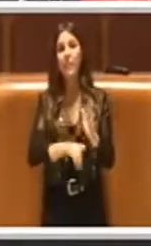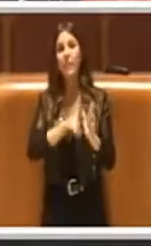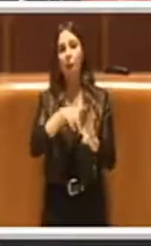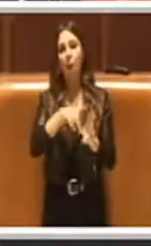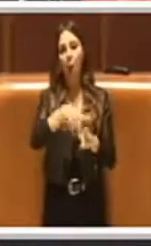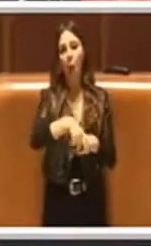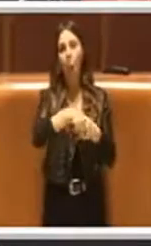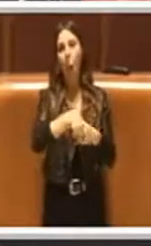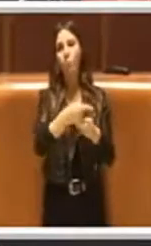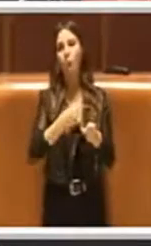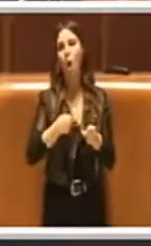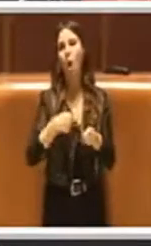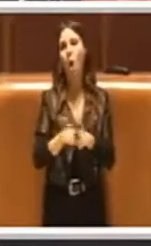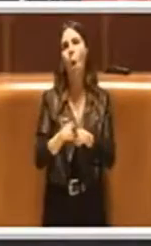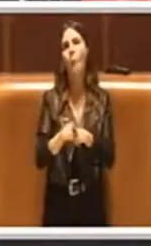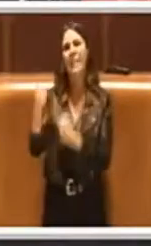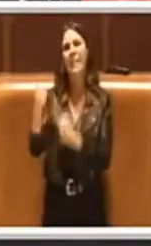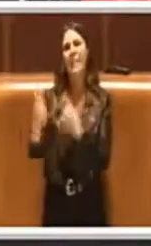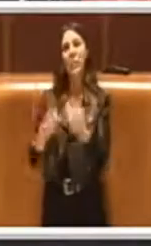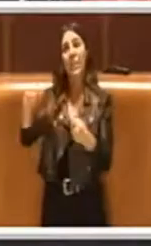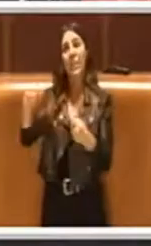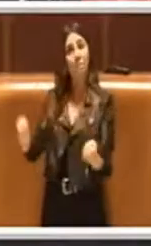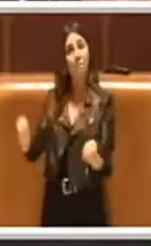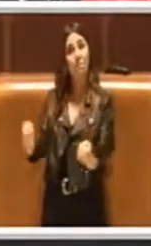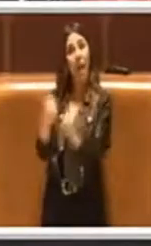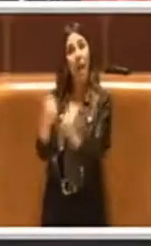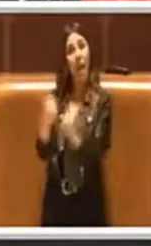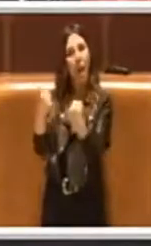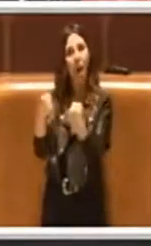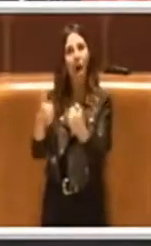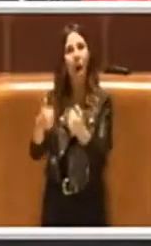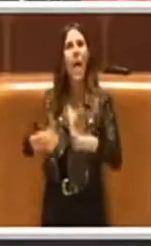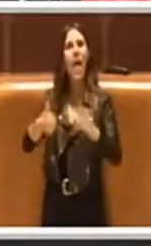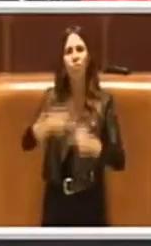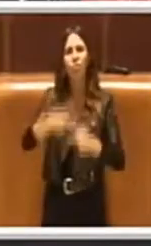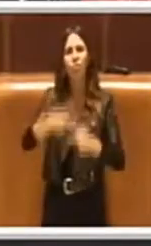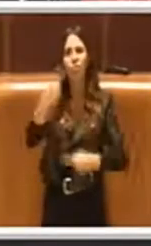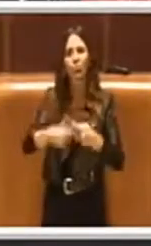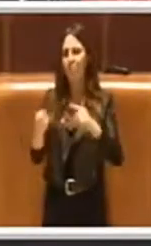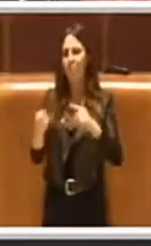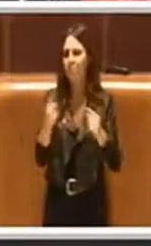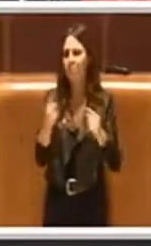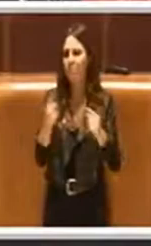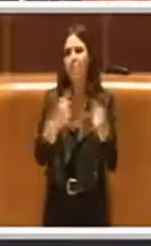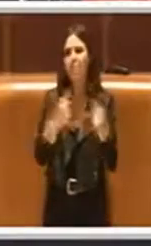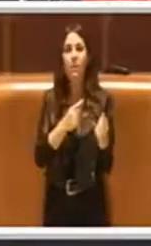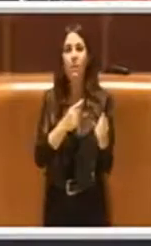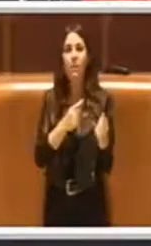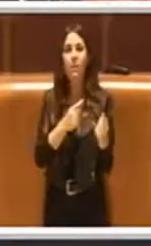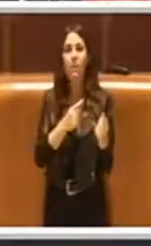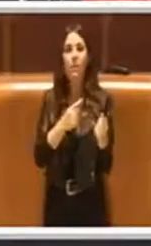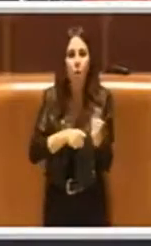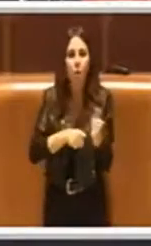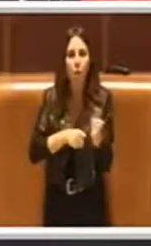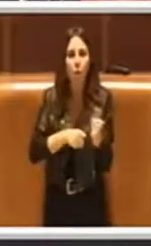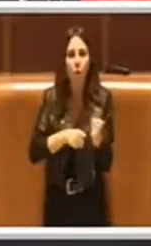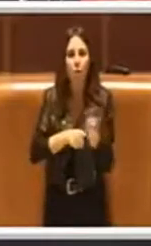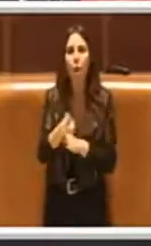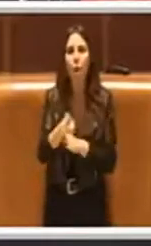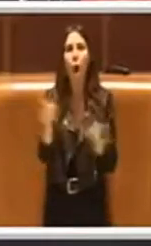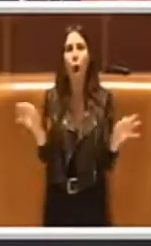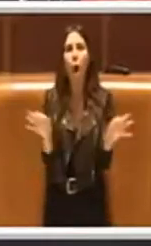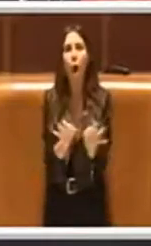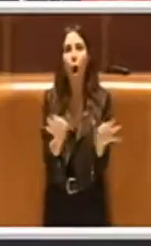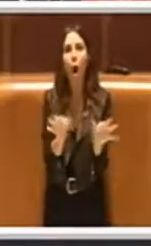un ostruzionismo che oggettivamente dopo sei giorni di aula noi non siamo ancora giunti alla alla conclusione in questo